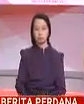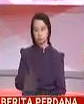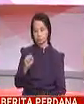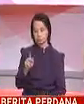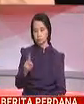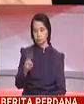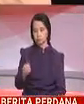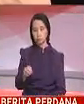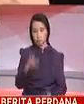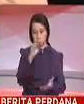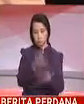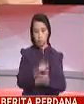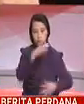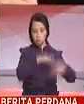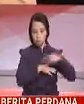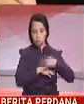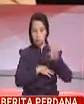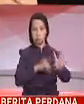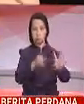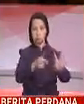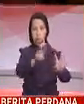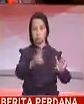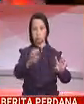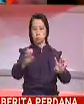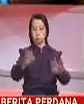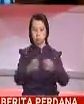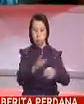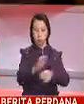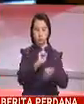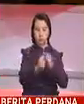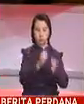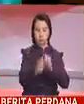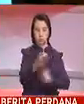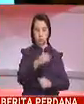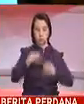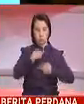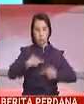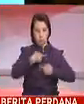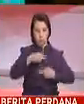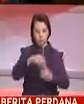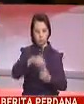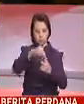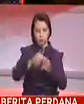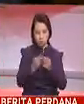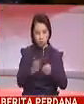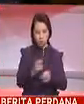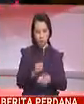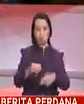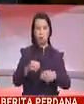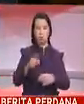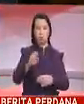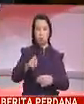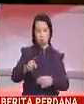itu diyakini dapat memanfaatkan lebih 4,200 usahawan industri sukan dan rekreasi, terutamanya pengusaha,